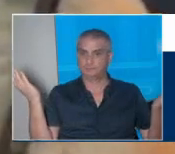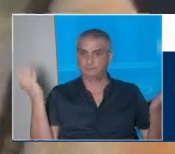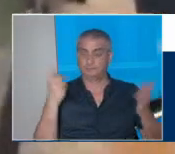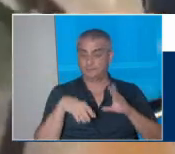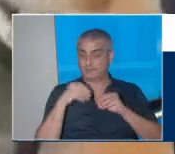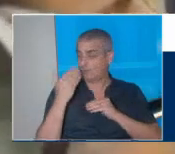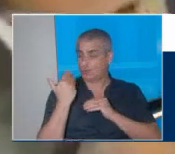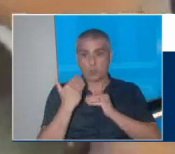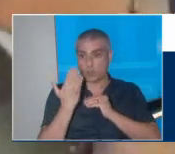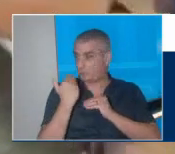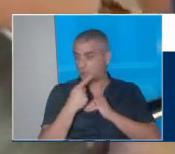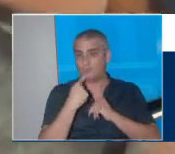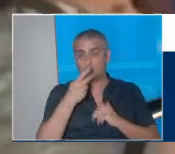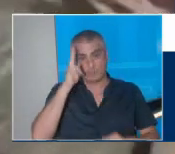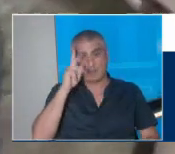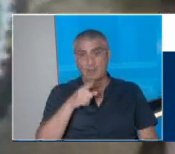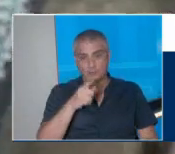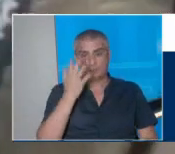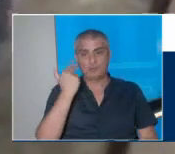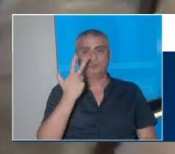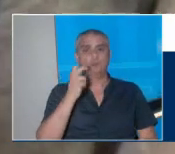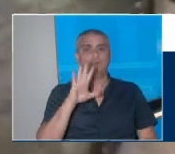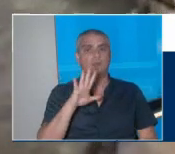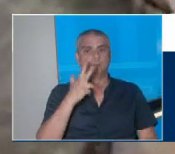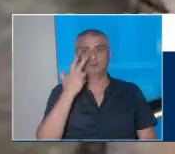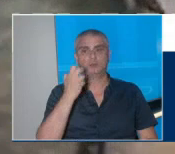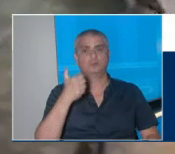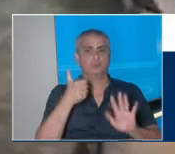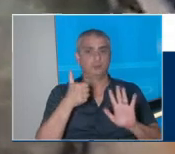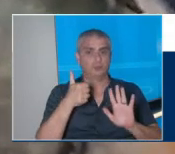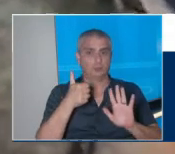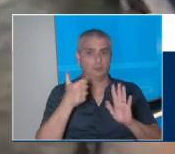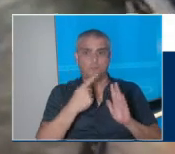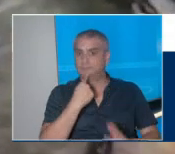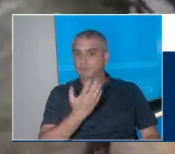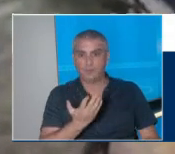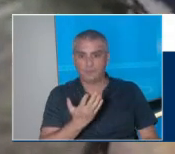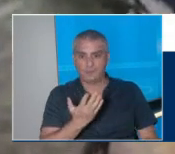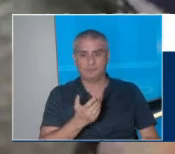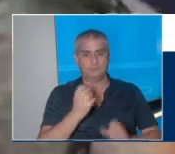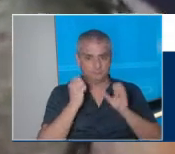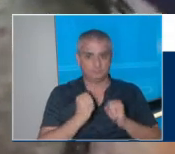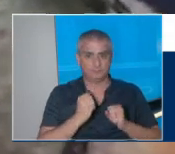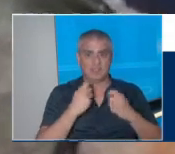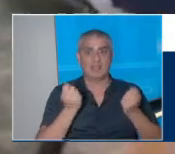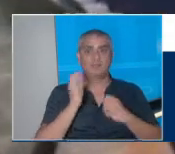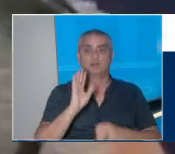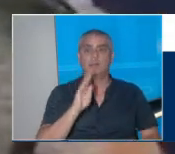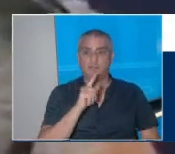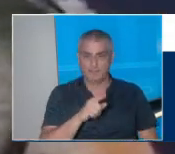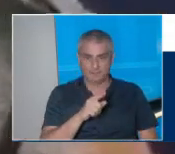ובבחירות הקודמות אנחנו יודעים להגיד שבליכוד היו 35-36 מנדטים, זאת אומרת, חד משמעית הקמפיין של